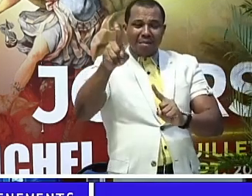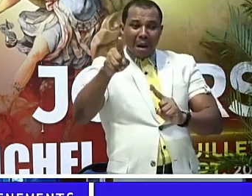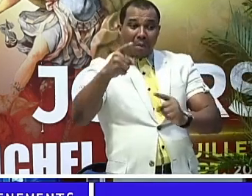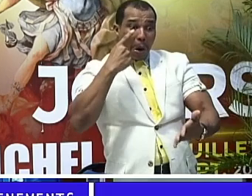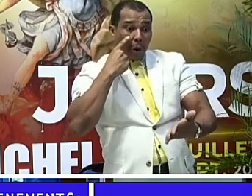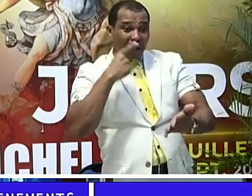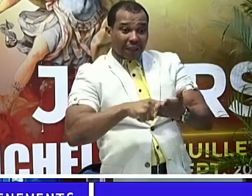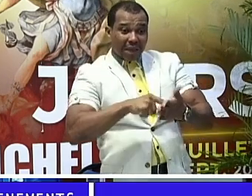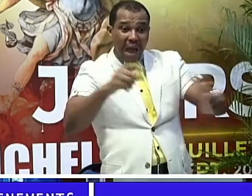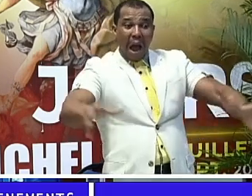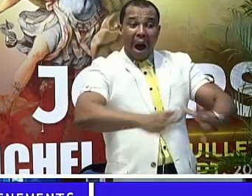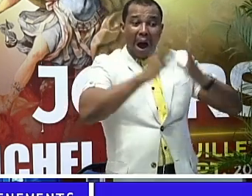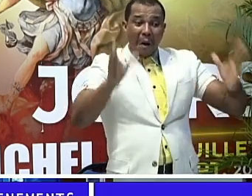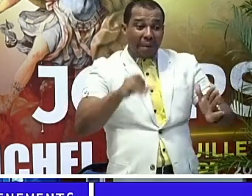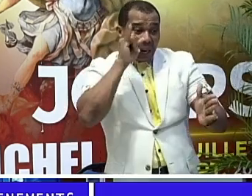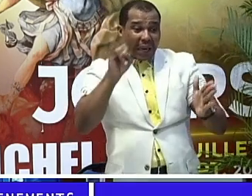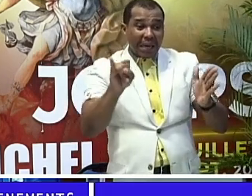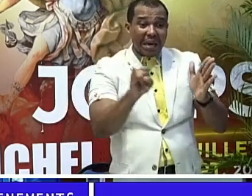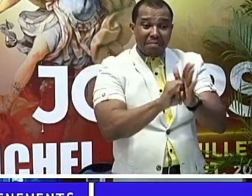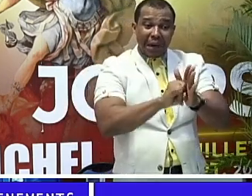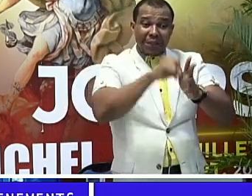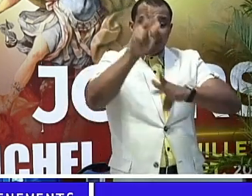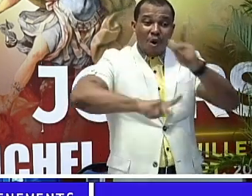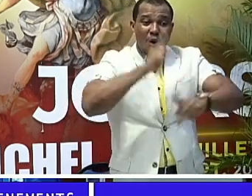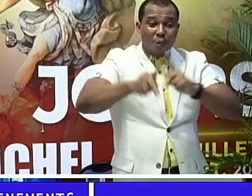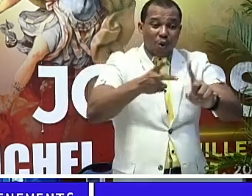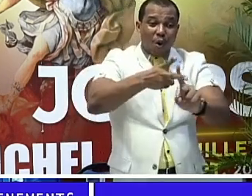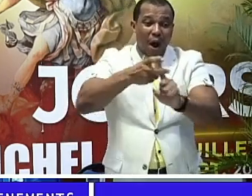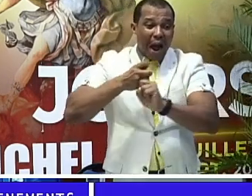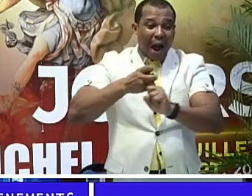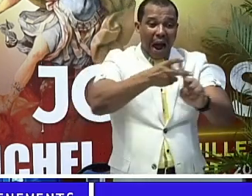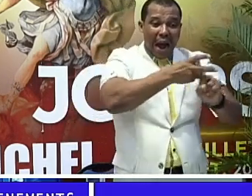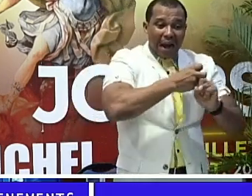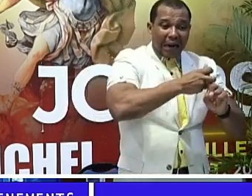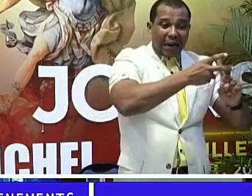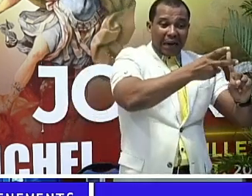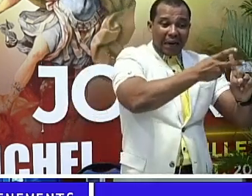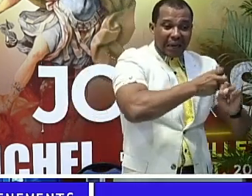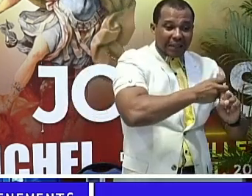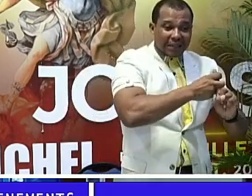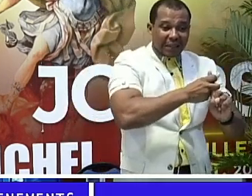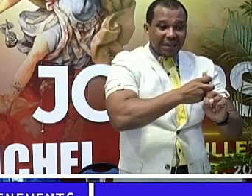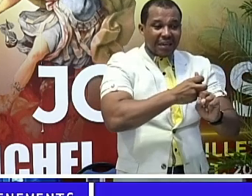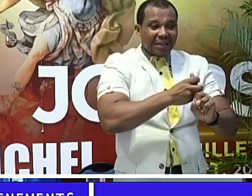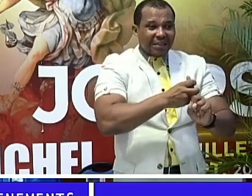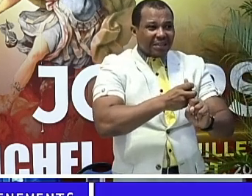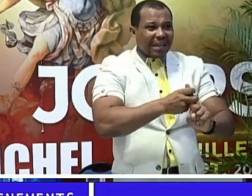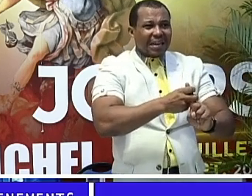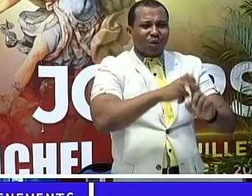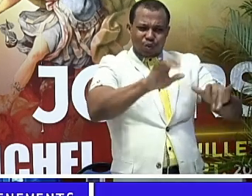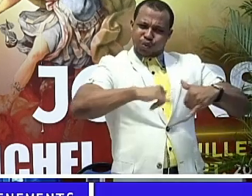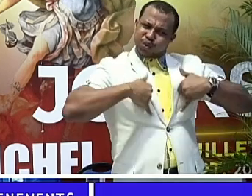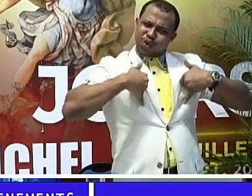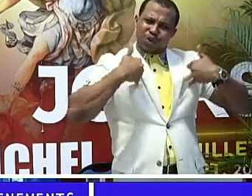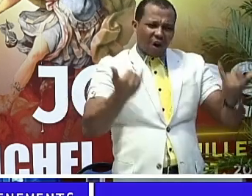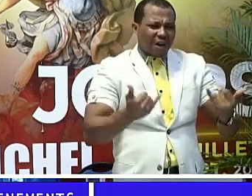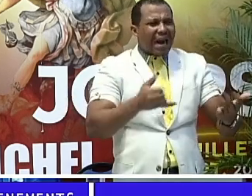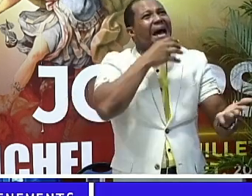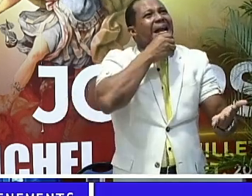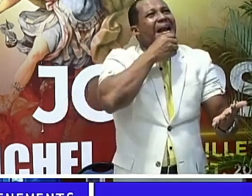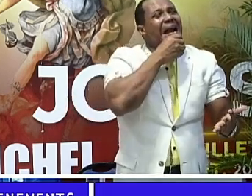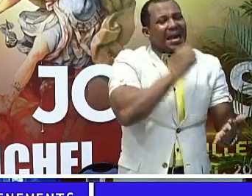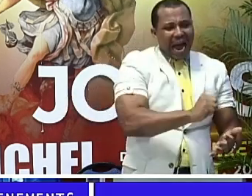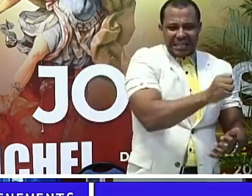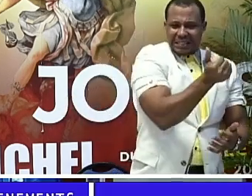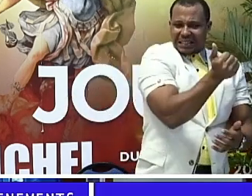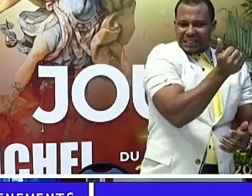puis faut image moun yo arrêté yo c'est moun qui entre 17 et 25 ans un bon